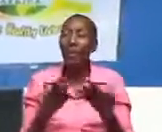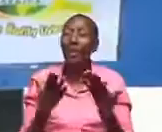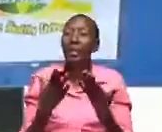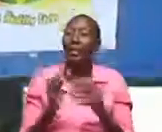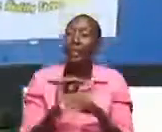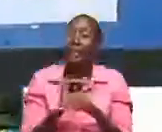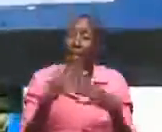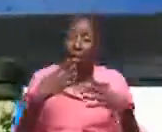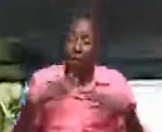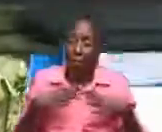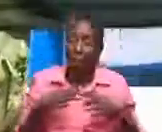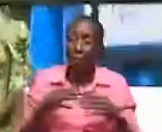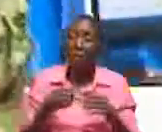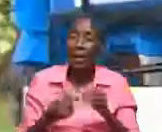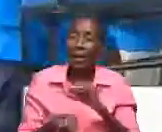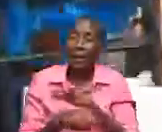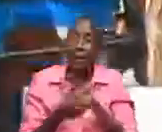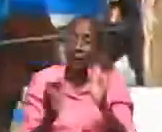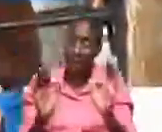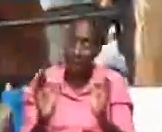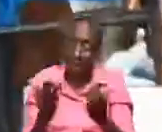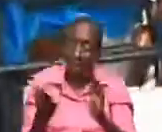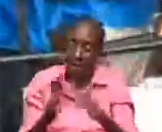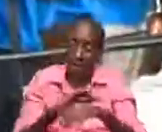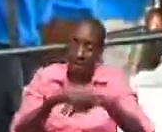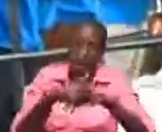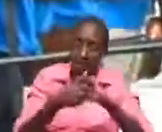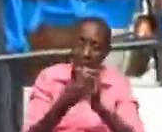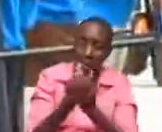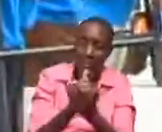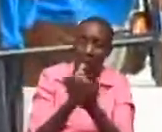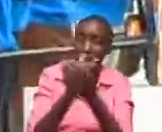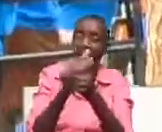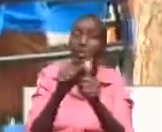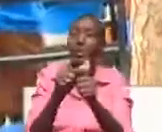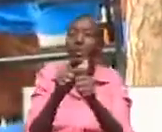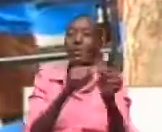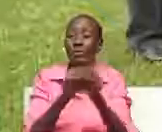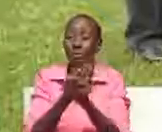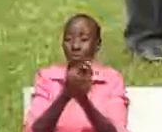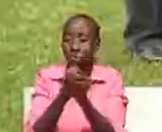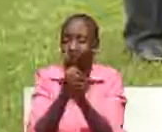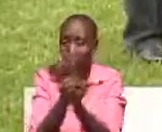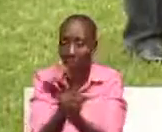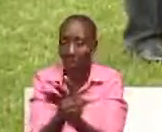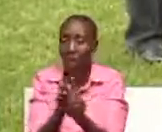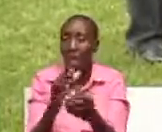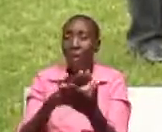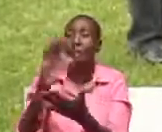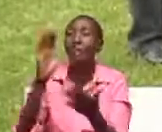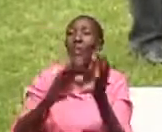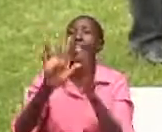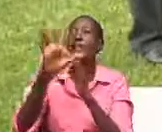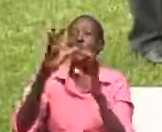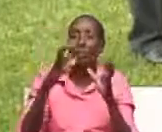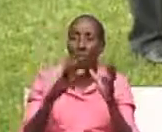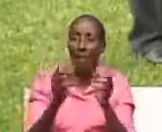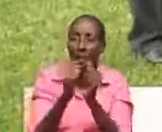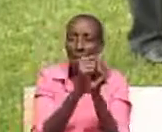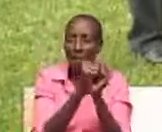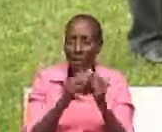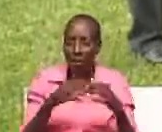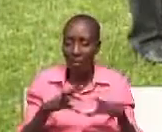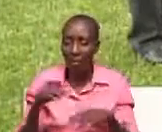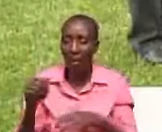mikono likitolewa kila uchao ili kupunguza kuenea kwa virusi vya corona humu nchini, zaidi ya kampuni tano na washikadau wengine waliungana